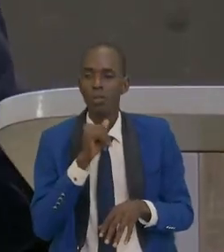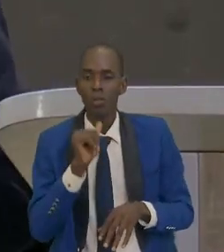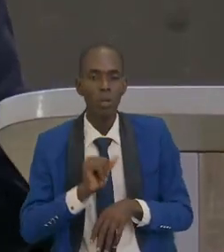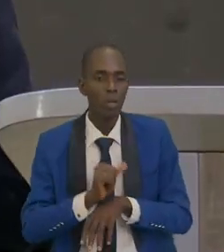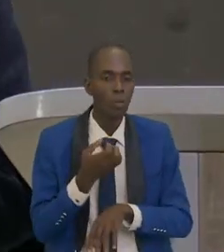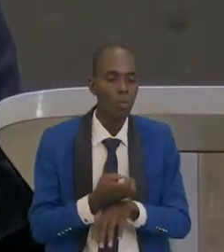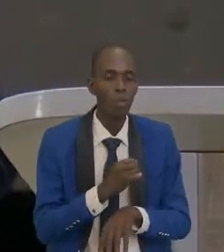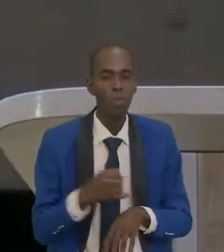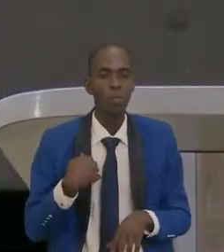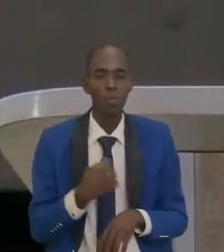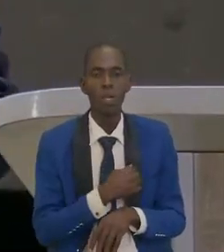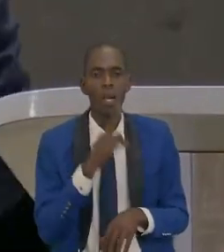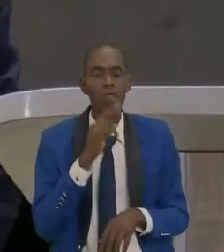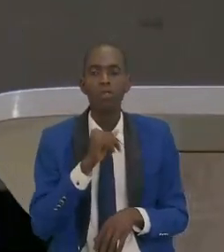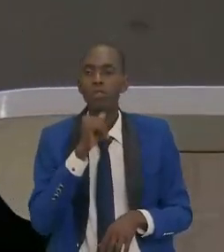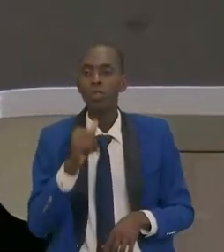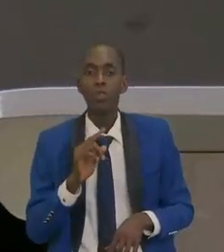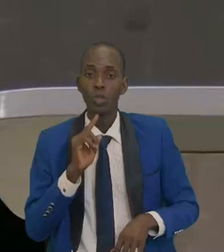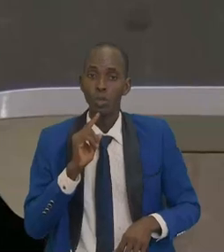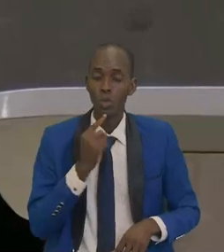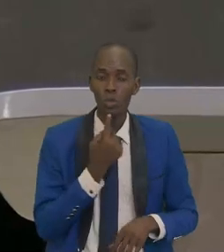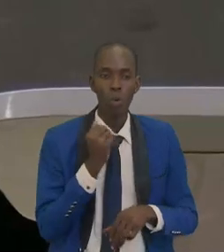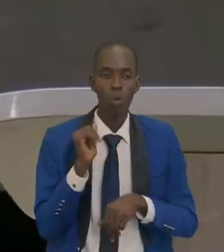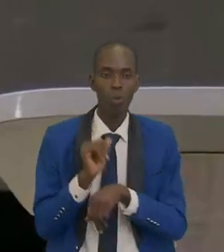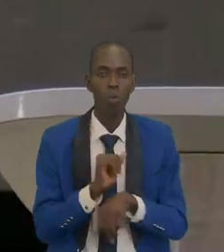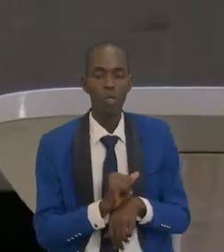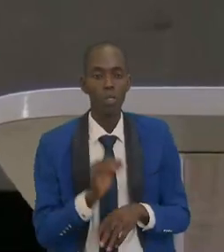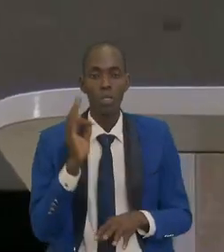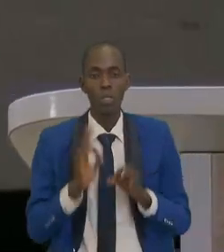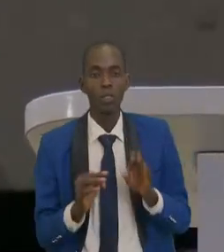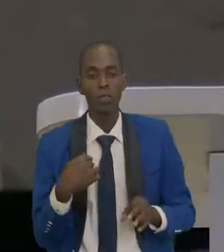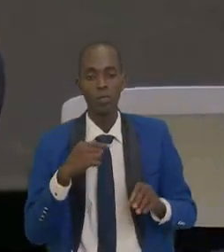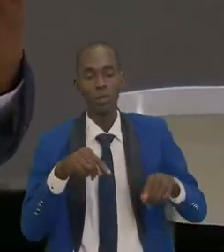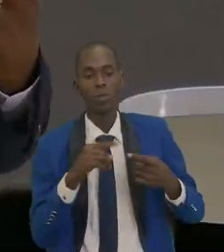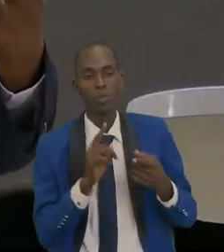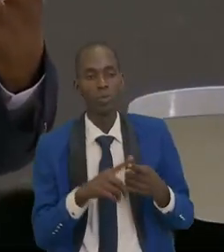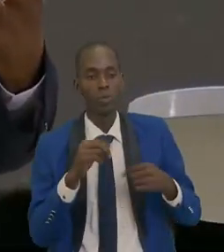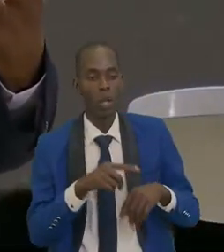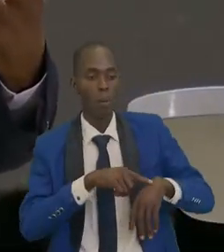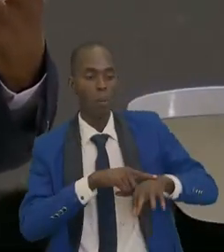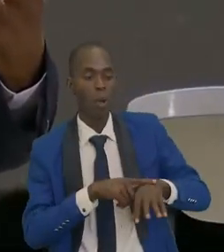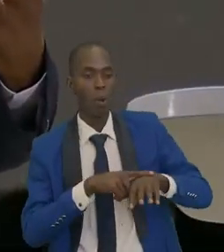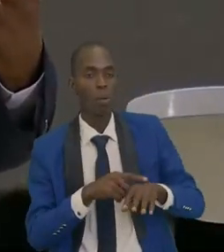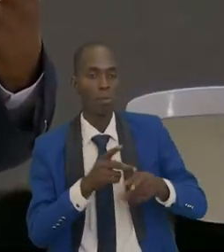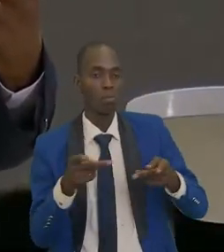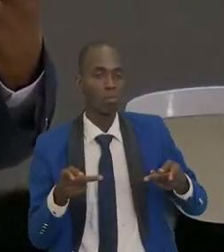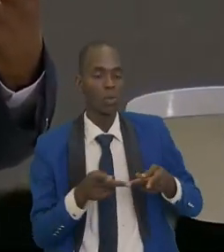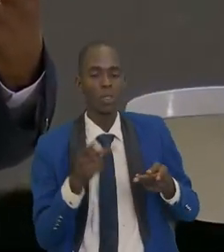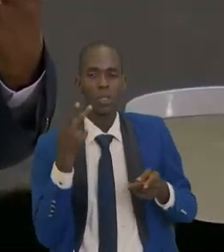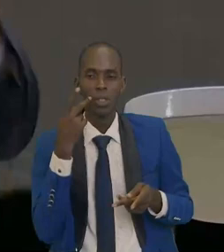pas enflammés. Lorsque nous allons sur le terrain de football, voyez l'énergie là-bas.